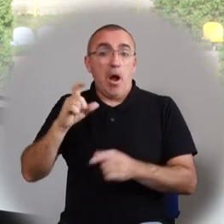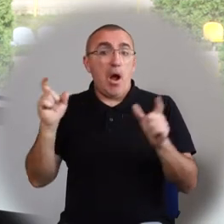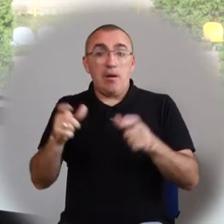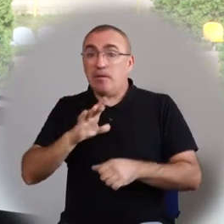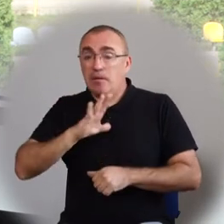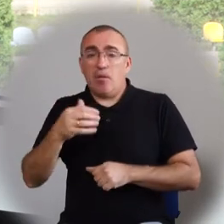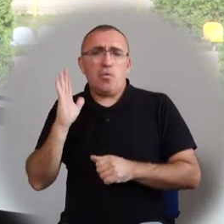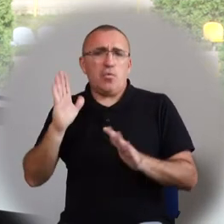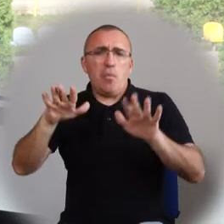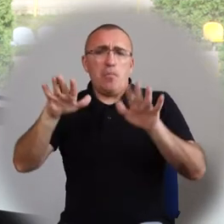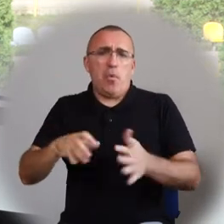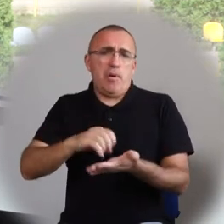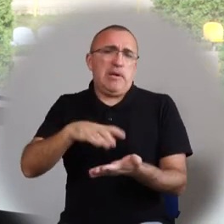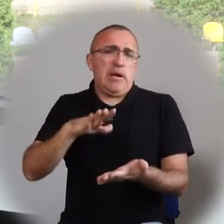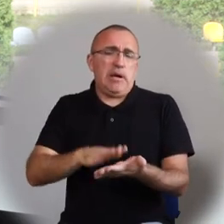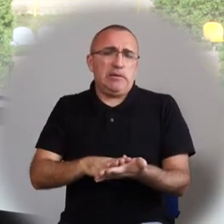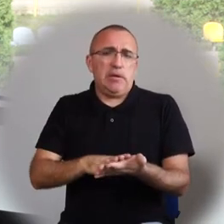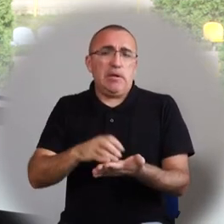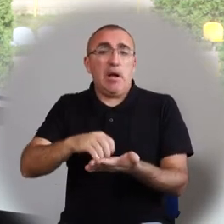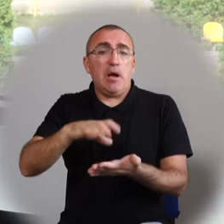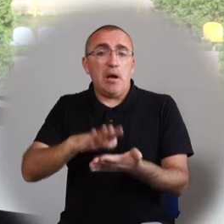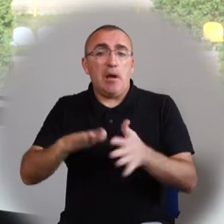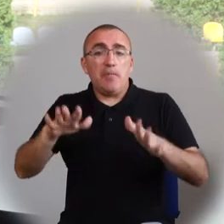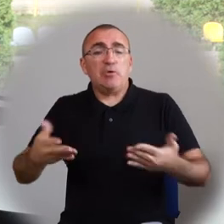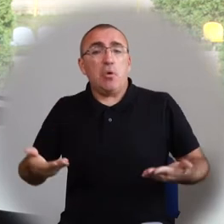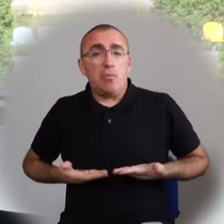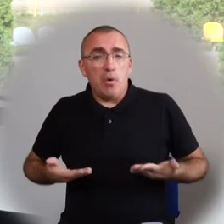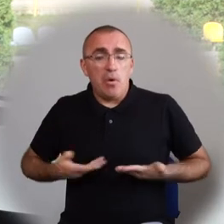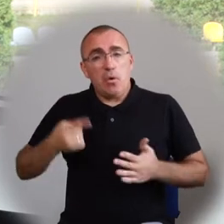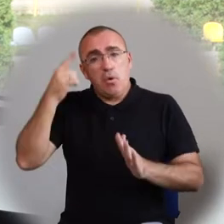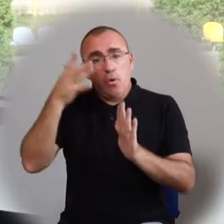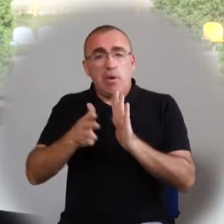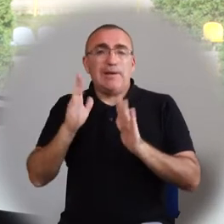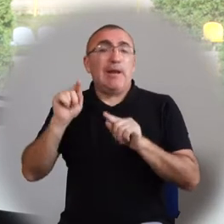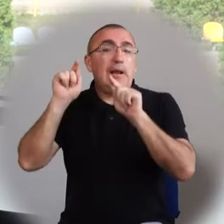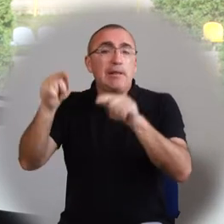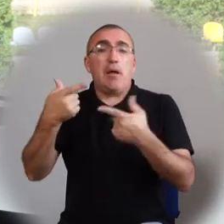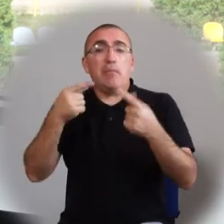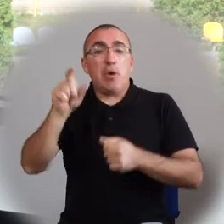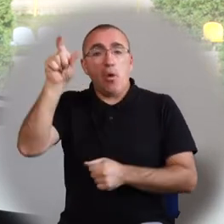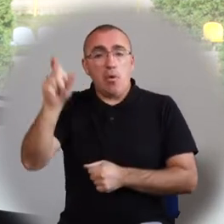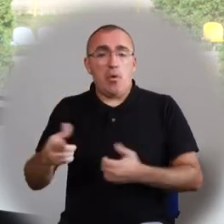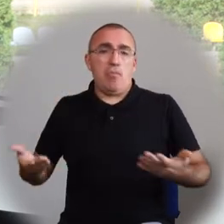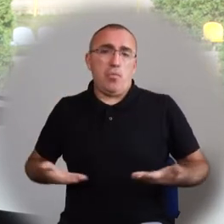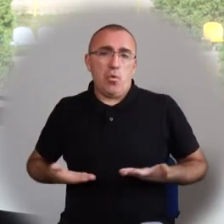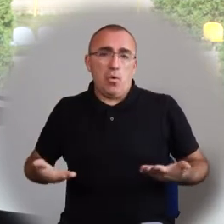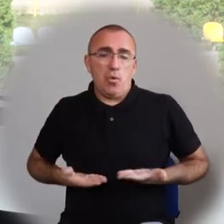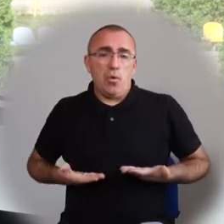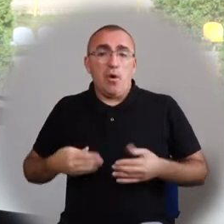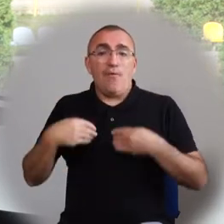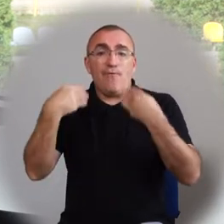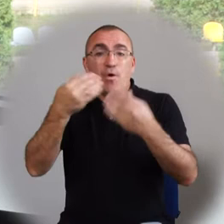це карантина не було, то тоді виключно по місцю реєстрації. Реєстрація місця проживання, зрозуміло, тільки там, де